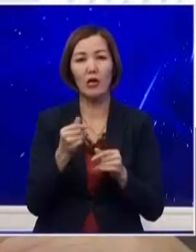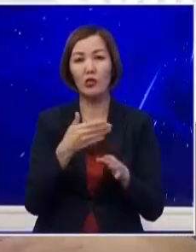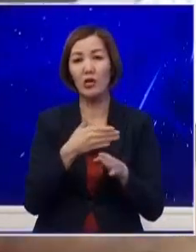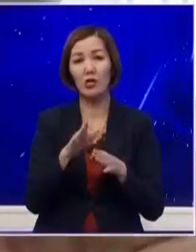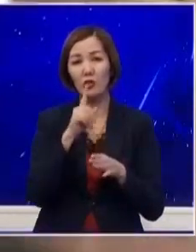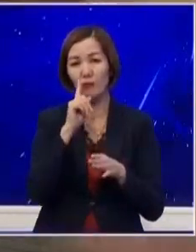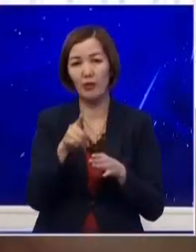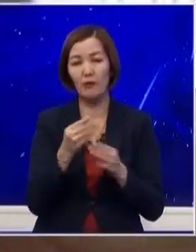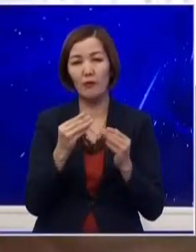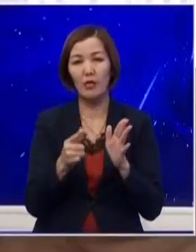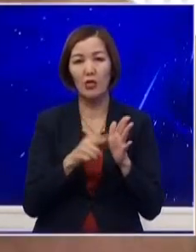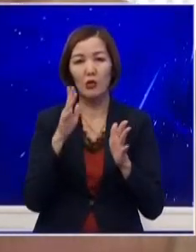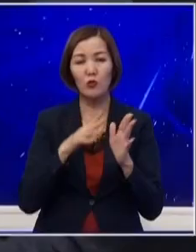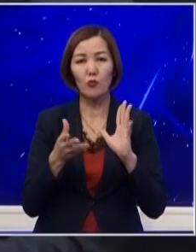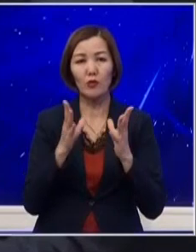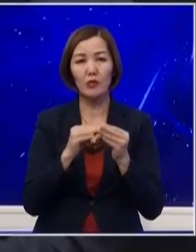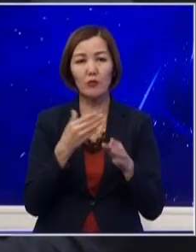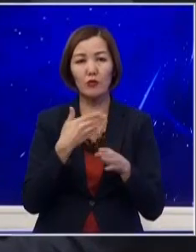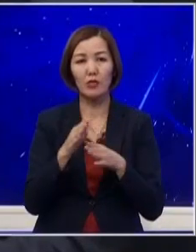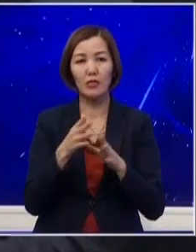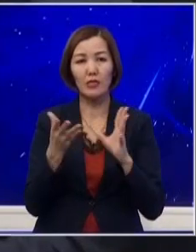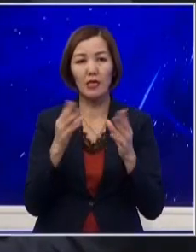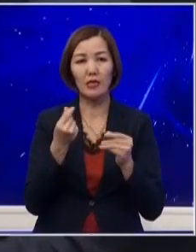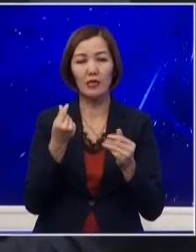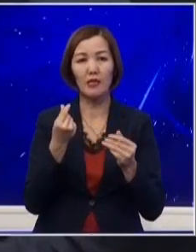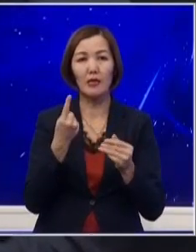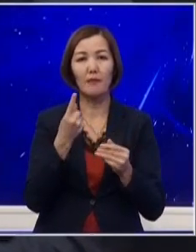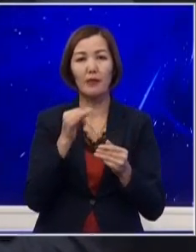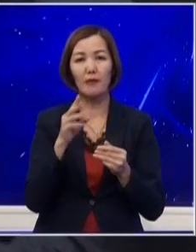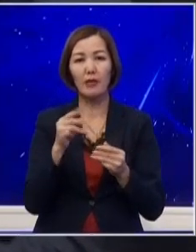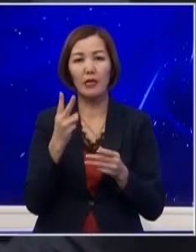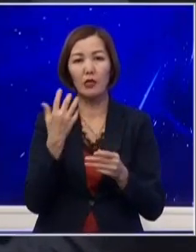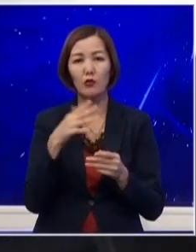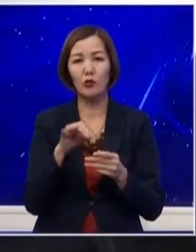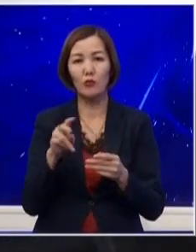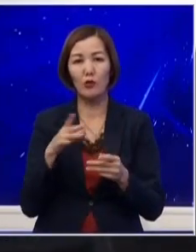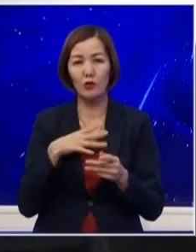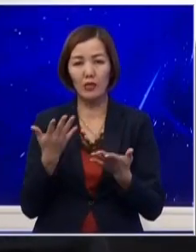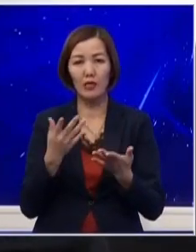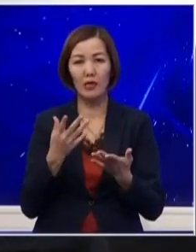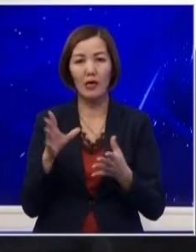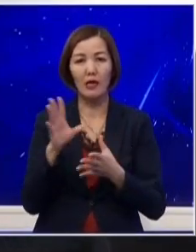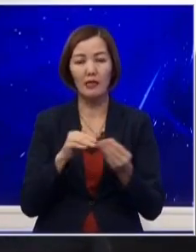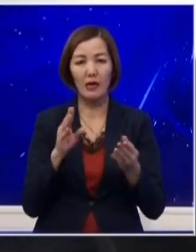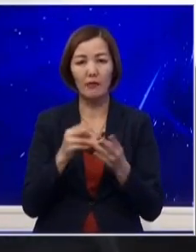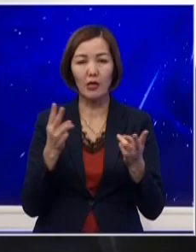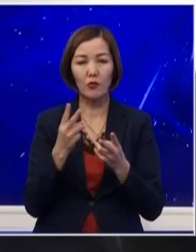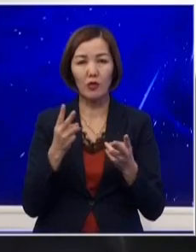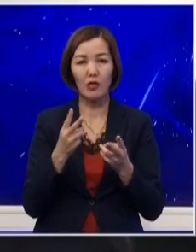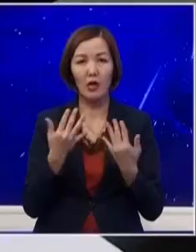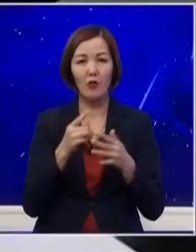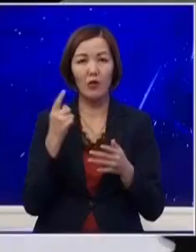берілмейді. Биыл Жетісу облысына бөлінген несенің жалпы сомасы 1 миллиард 250 миллион теңге. Тағы бір айта кететін жайт,